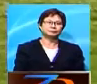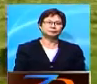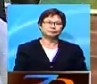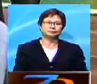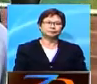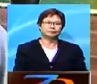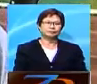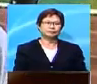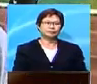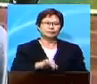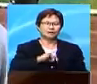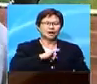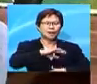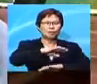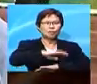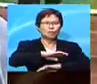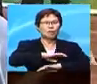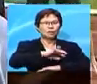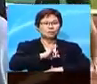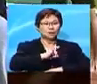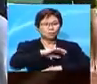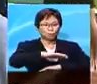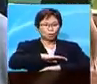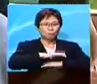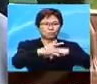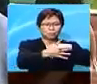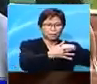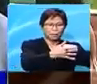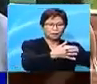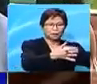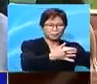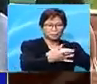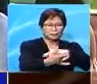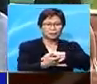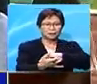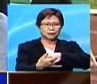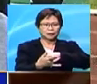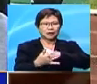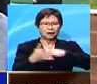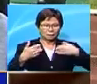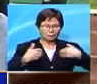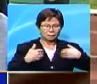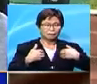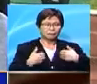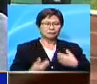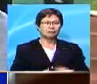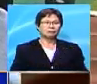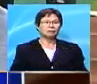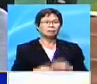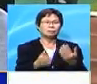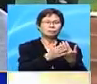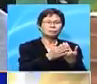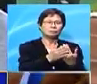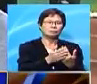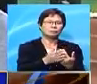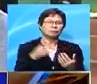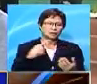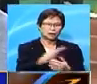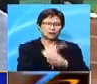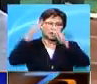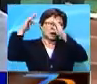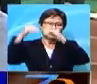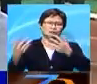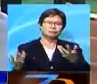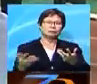Malaysia Saya ber hati dengan ada kebolehan dia ada Memang kebolehan Yang Tersendiri dan yang kita harapkan